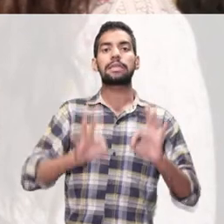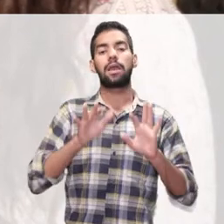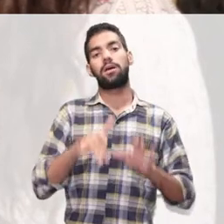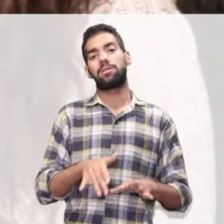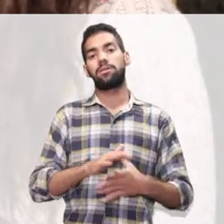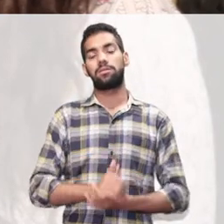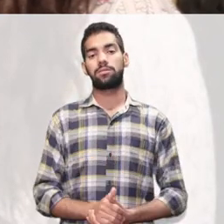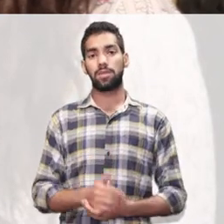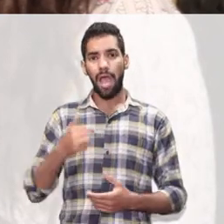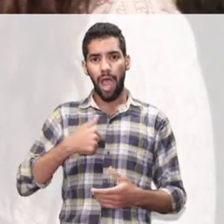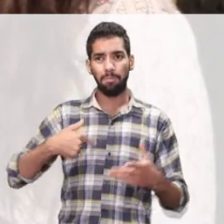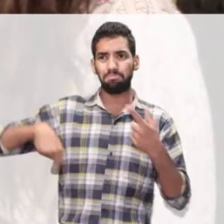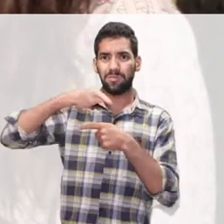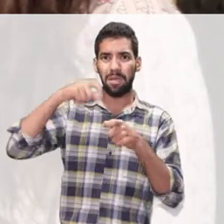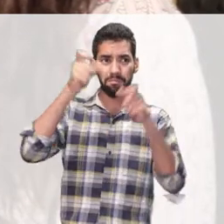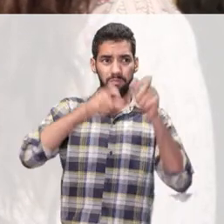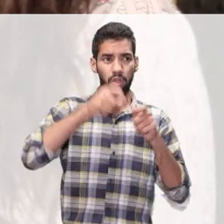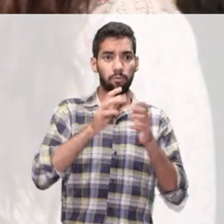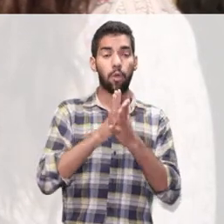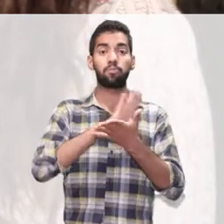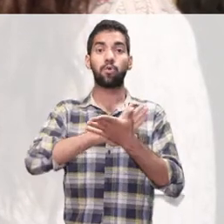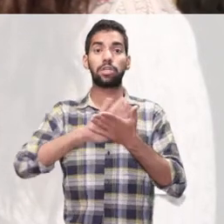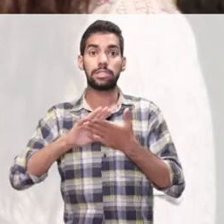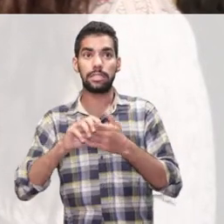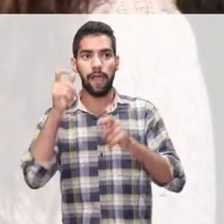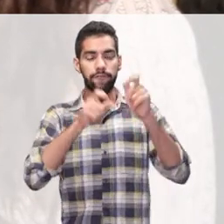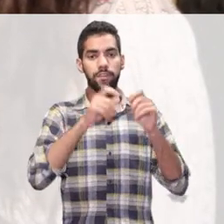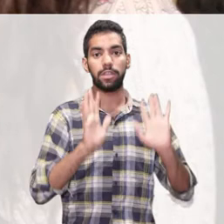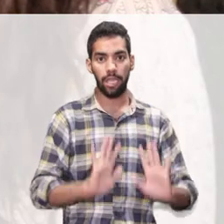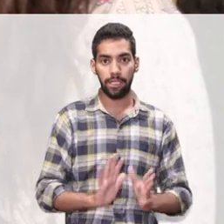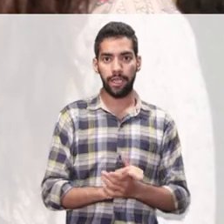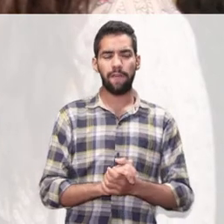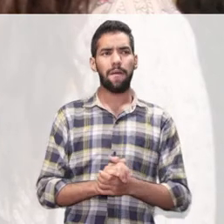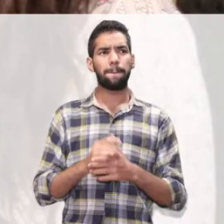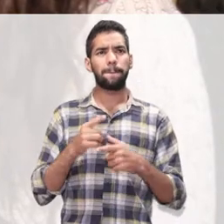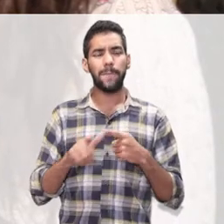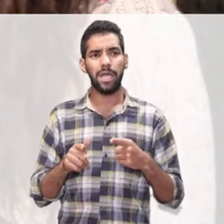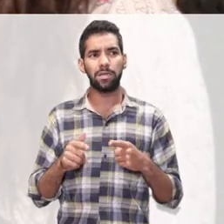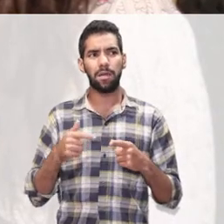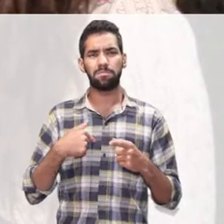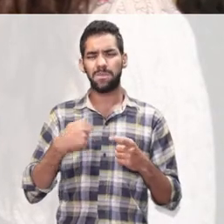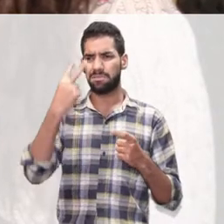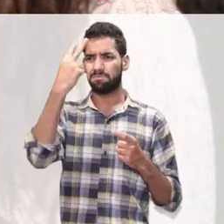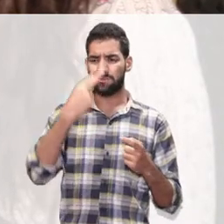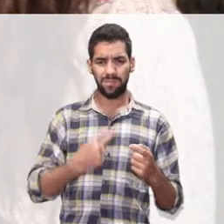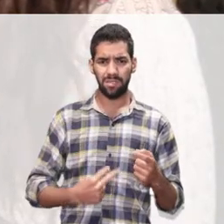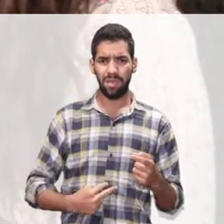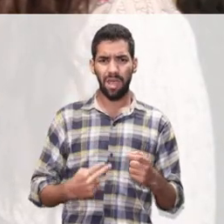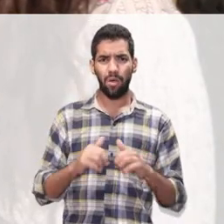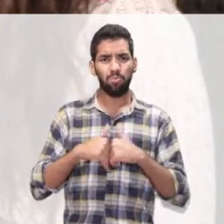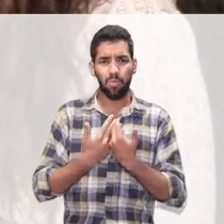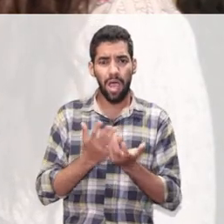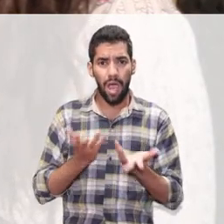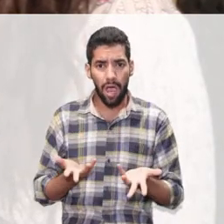कहते हैं तो यह विजिट वेयर कैपेबल आफ समथिंग मैं तो जजमेंट वैक्सीन समझता हूं हां विकेट गूगल ऑफिस